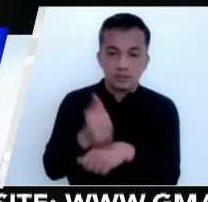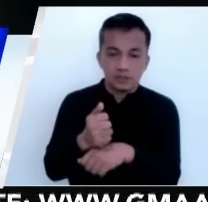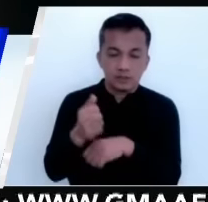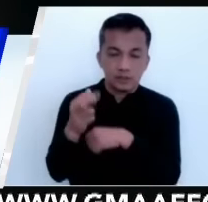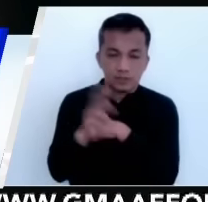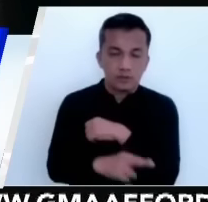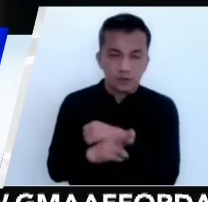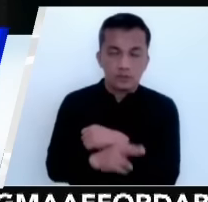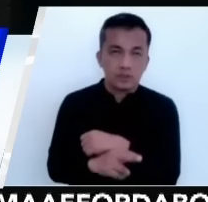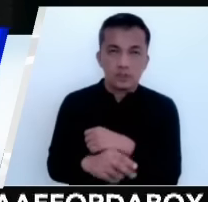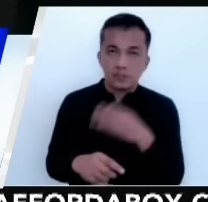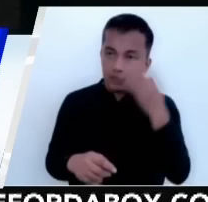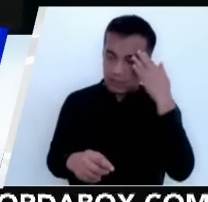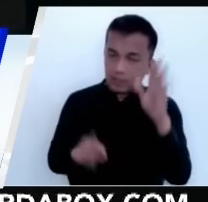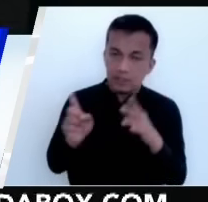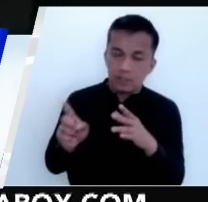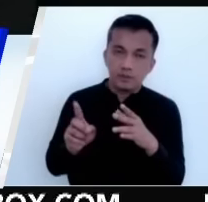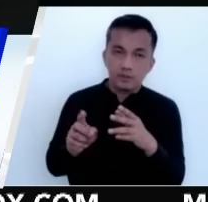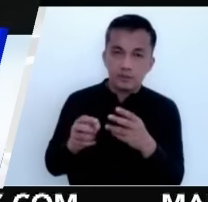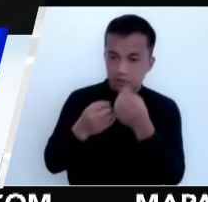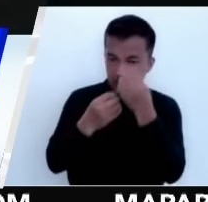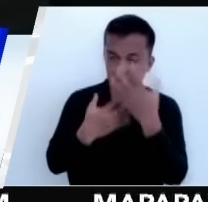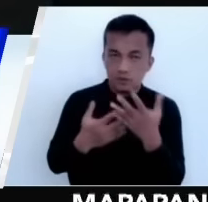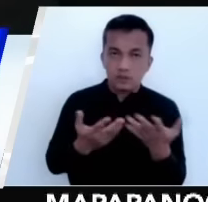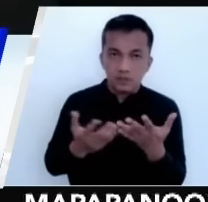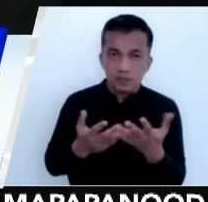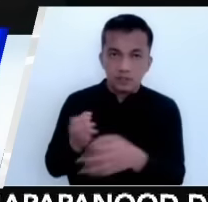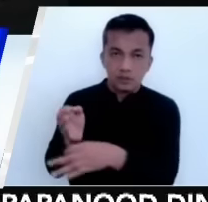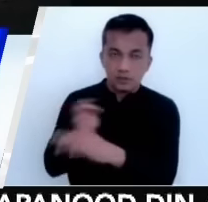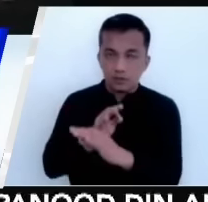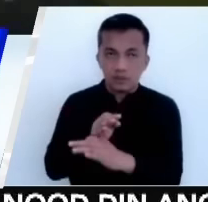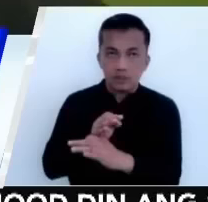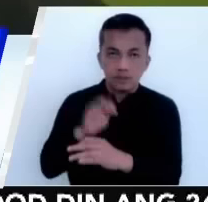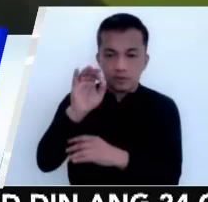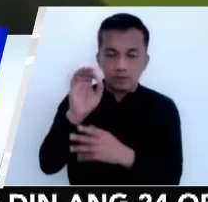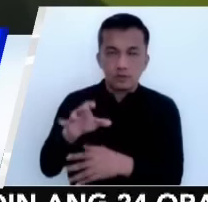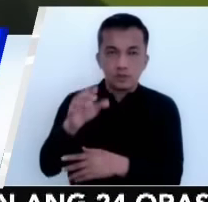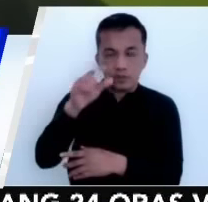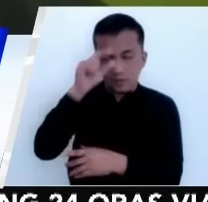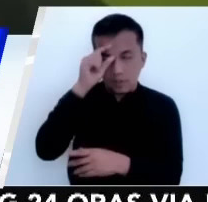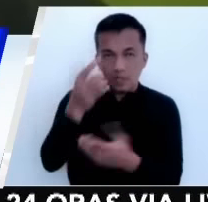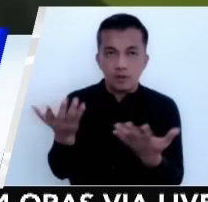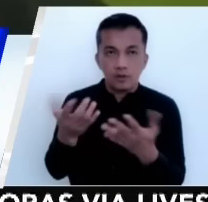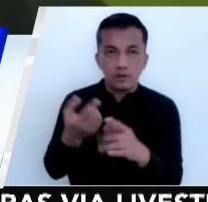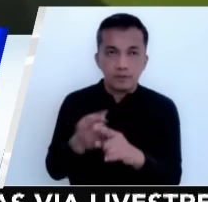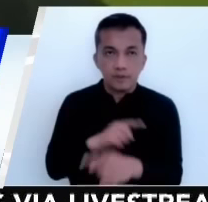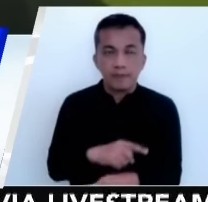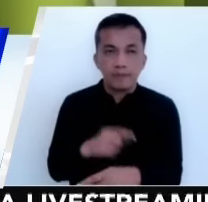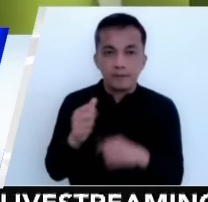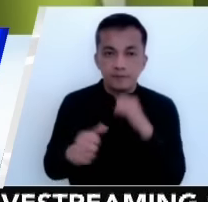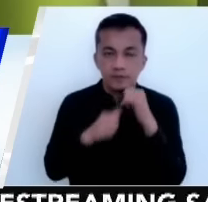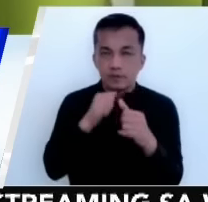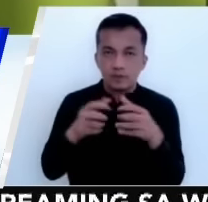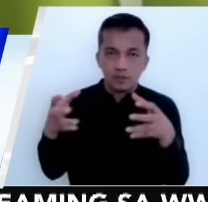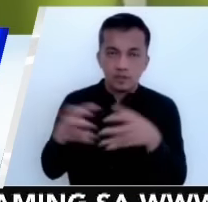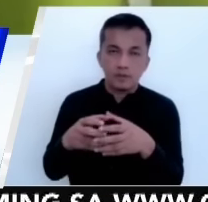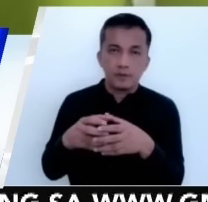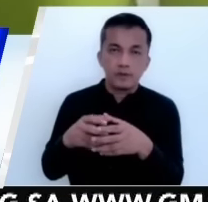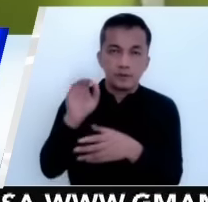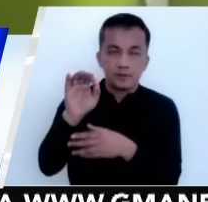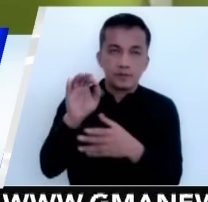pa sinasabi ng otoridad kung saan sinundo si Pastor o kung saan ito galing. Itinanggi rin ang kampo ng Pastor na may natanggap